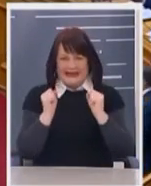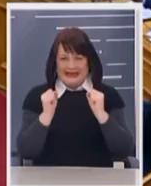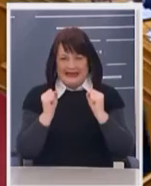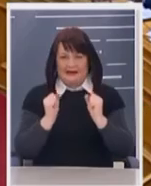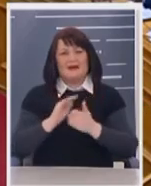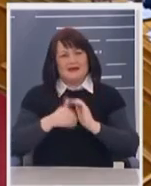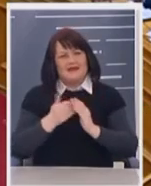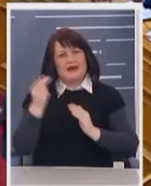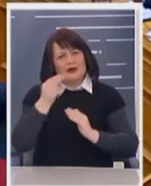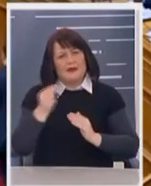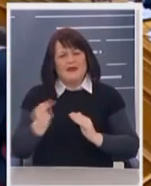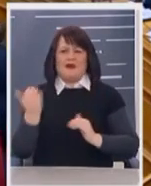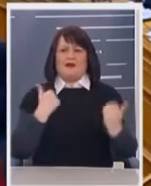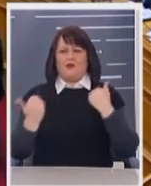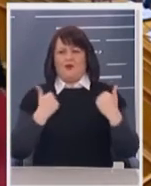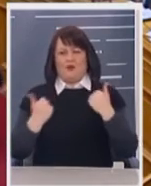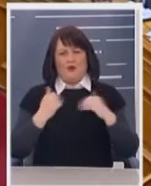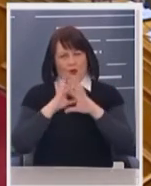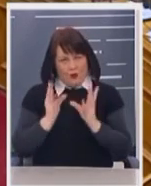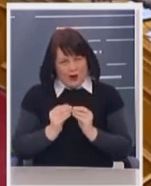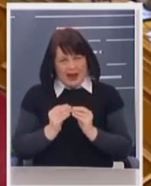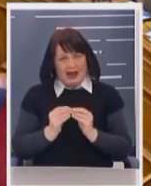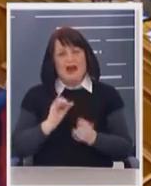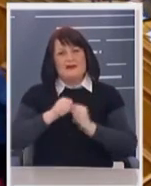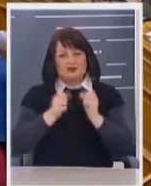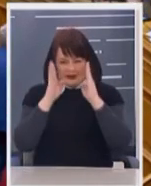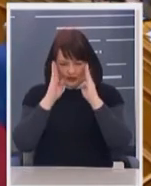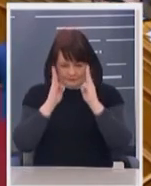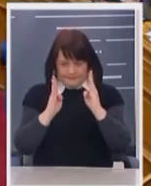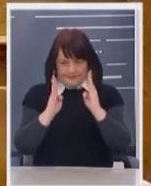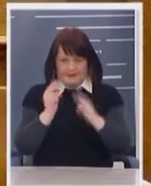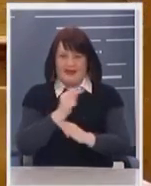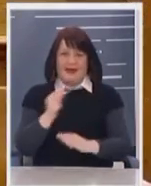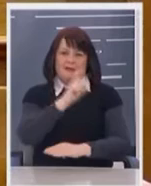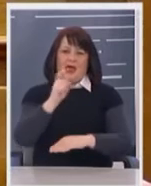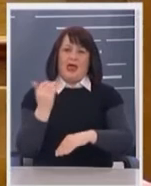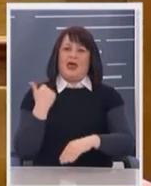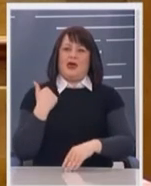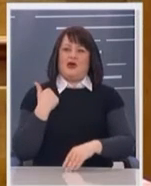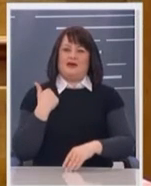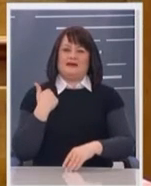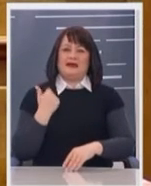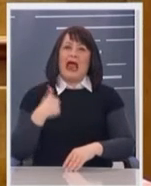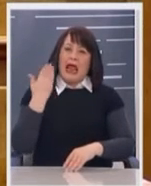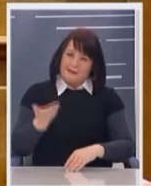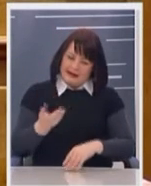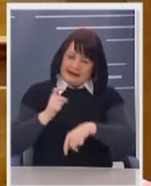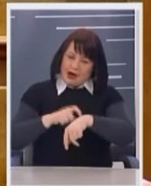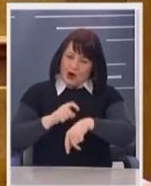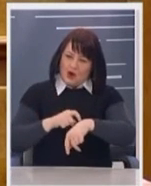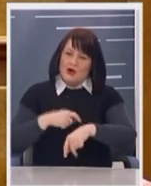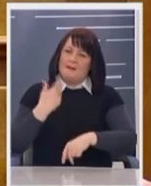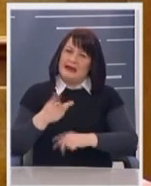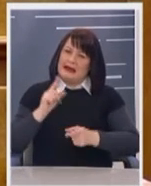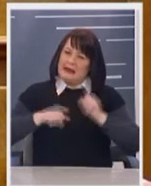είναι ενδιαφέροντα όλα και σημαντικά όλα αυτά τα οποία ετέθησα. Ενδεχομένως, αν βρεθεί χρόνο στη δευτερολογία, να πούμε κάποια